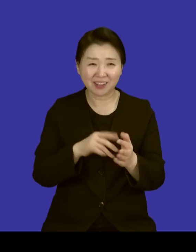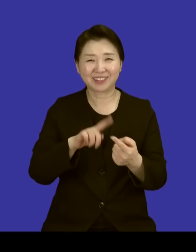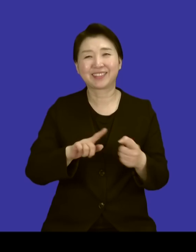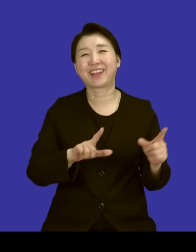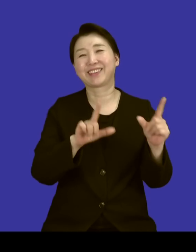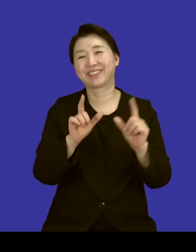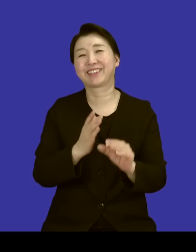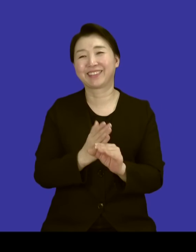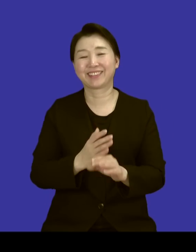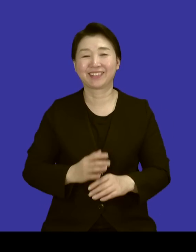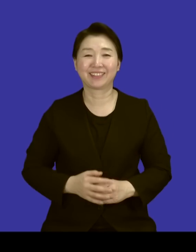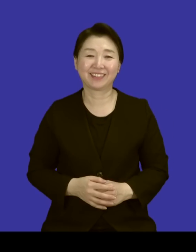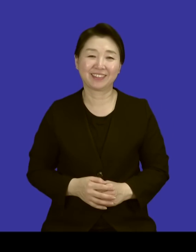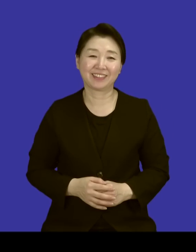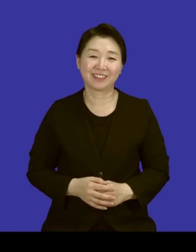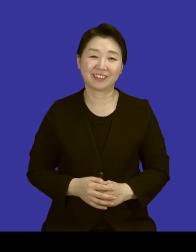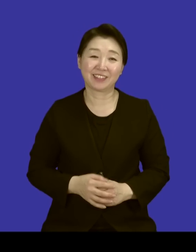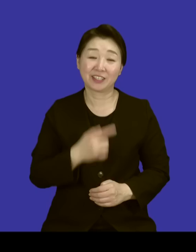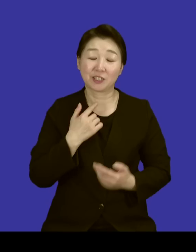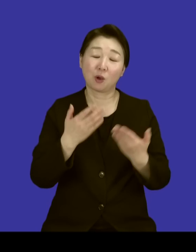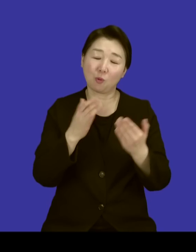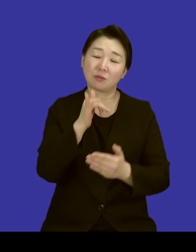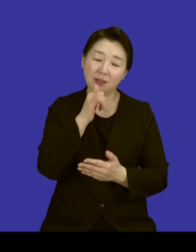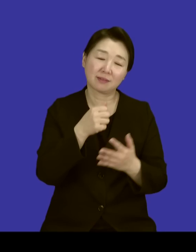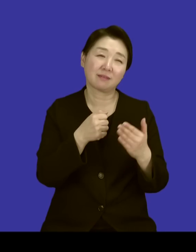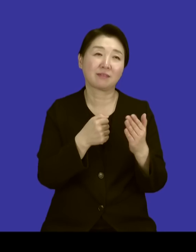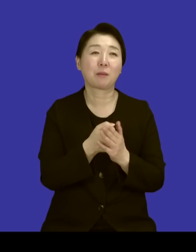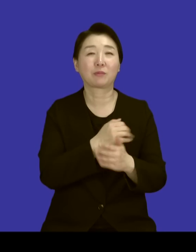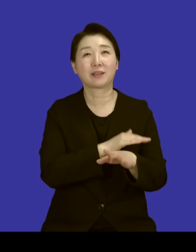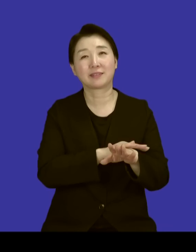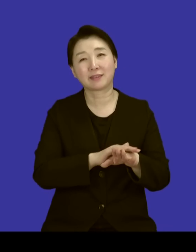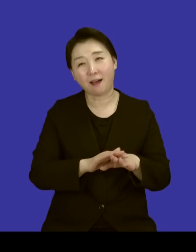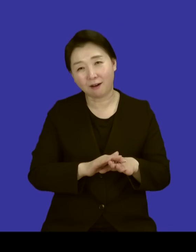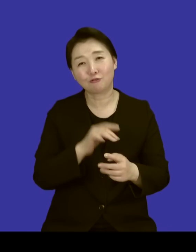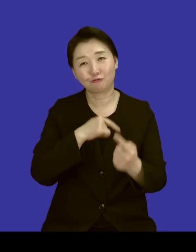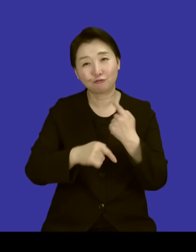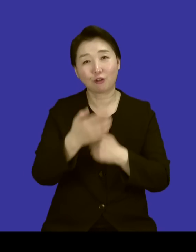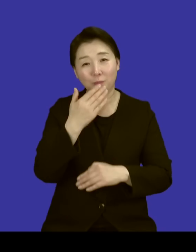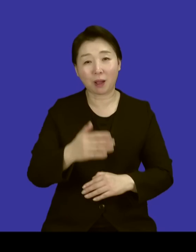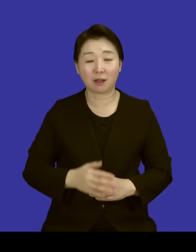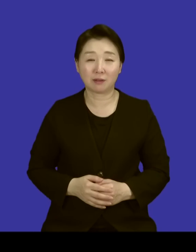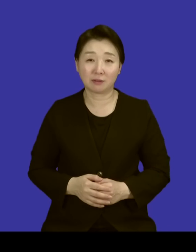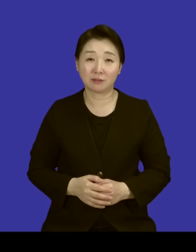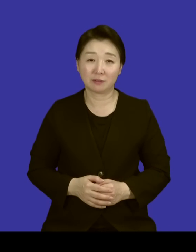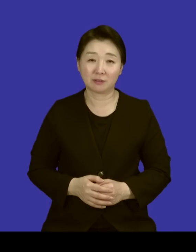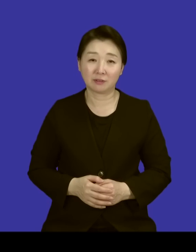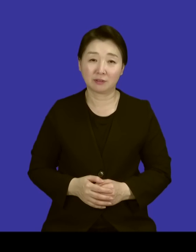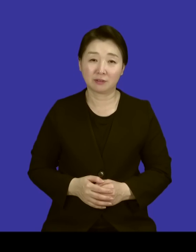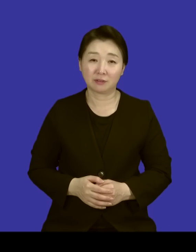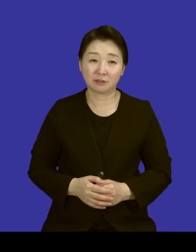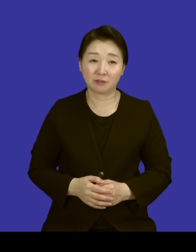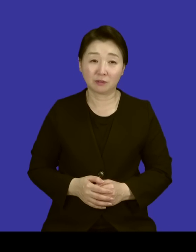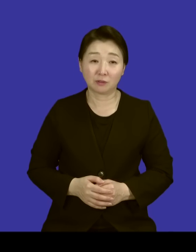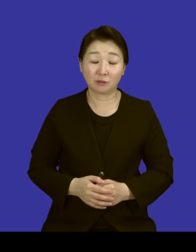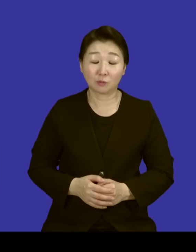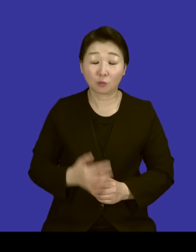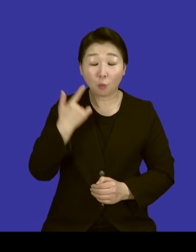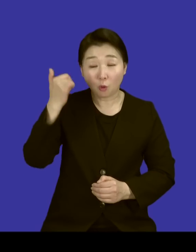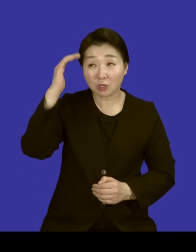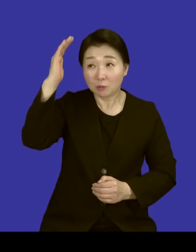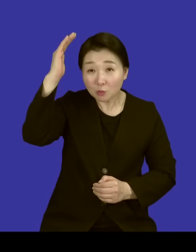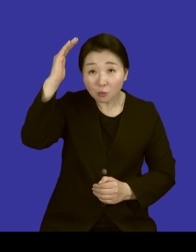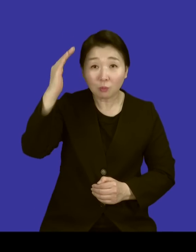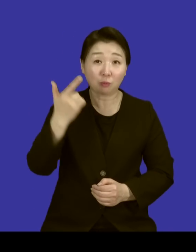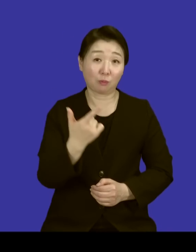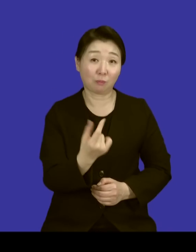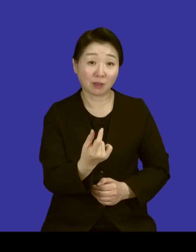있습니다. 예, 그 자원봉사자들이 있어서 그나마 네네. 버틸 수가 있는데 어떠세요? 그 강단에 설교하시는 목사님이셨는데 네. 이